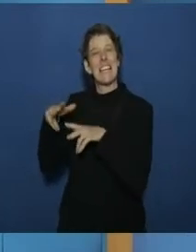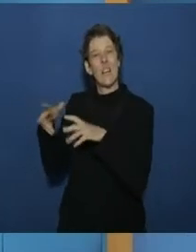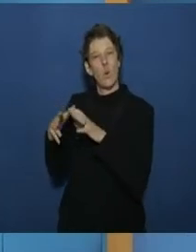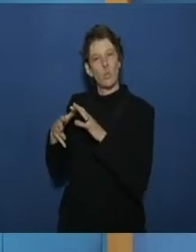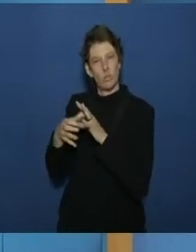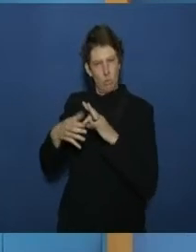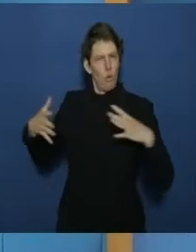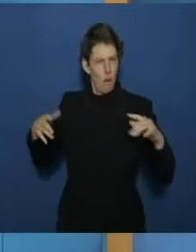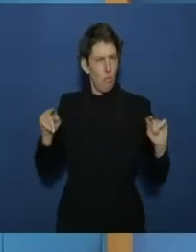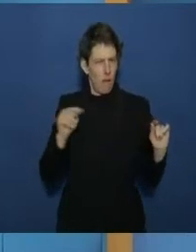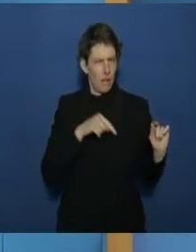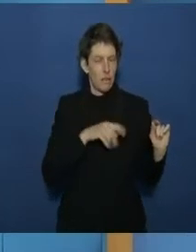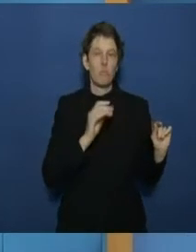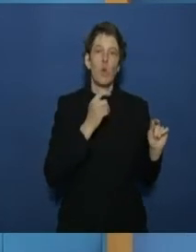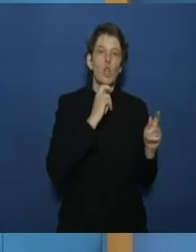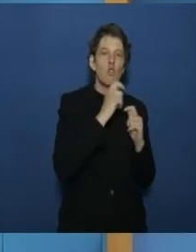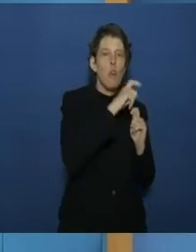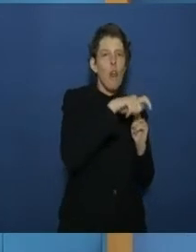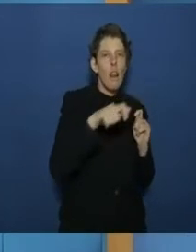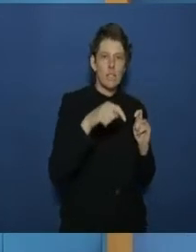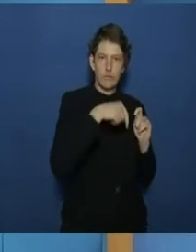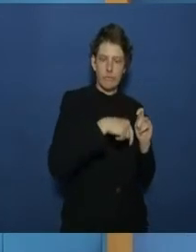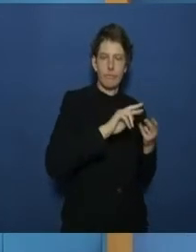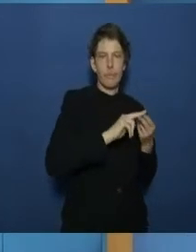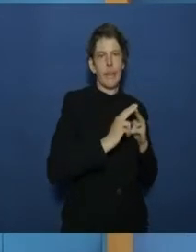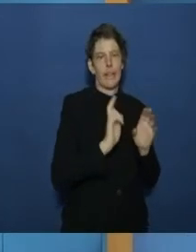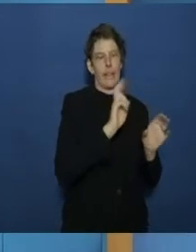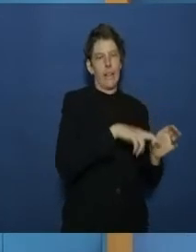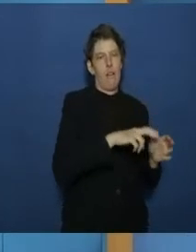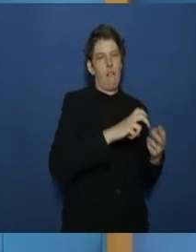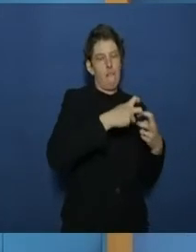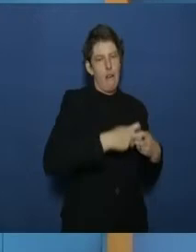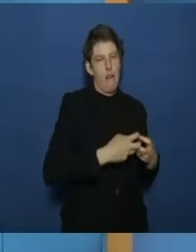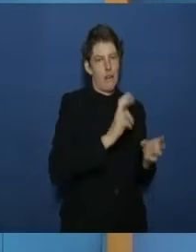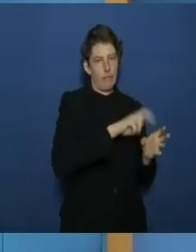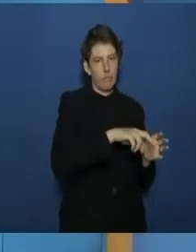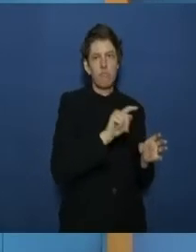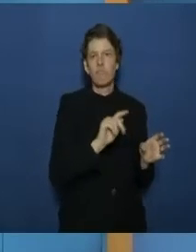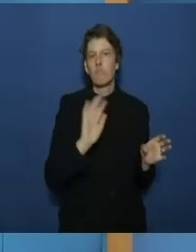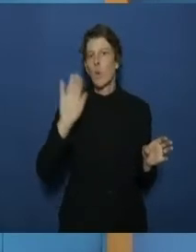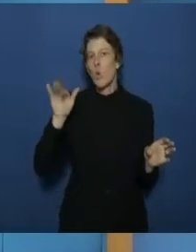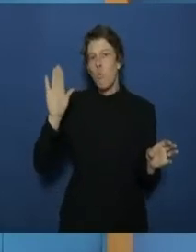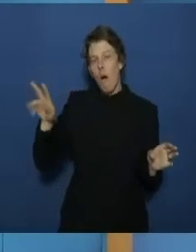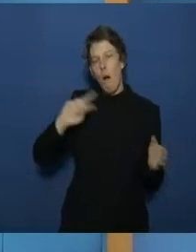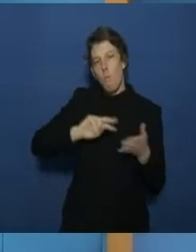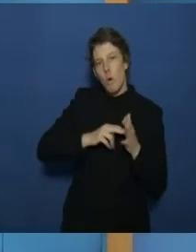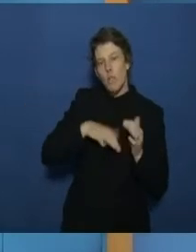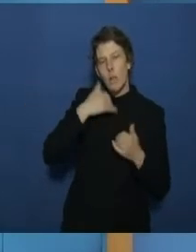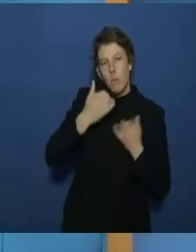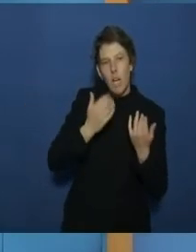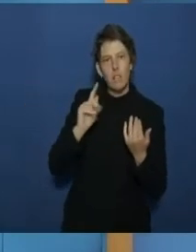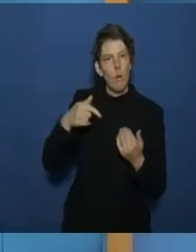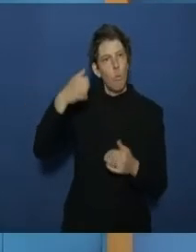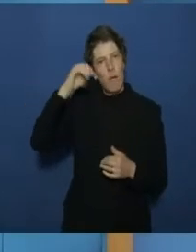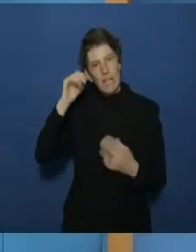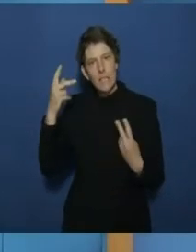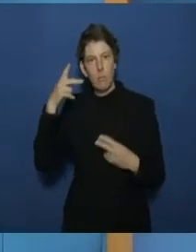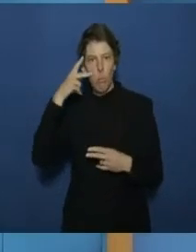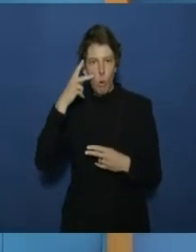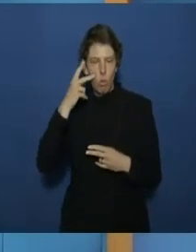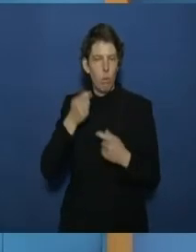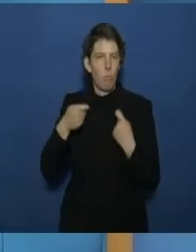Vereinigung von Journalistinnen und Journalisten, die über Bundespolitik berichten und über die Bundesregierung aus Berlin und aus Bonn.